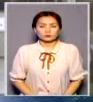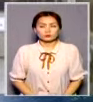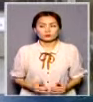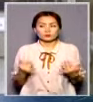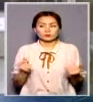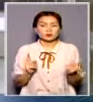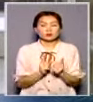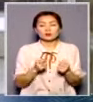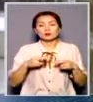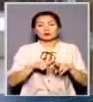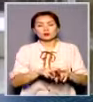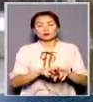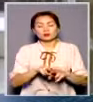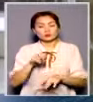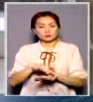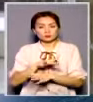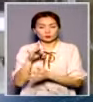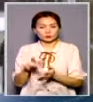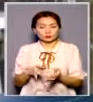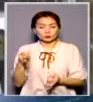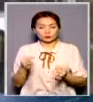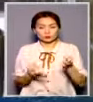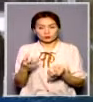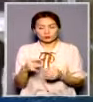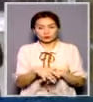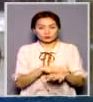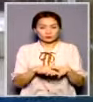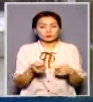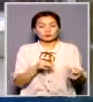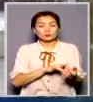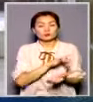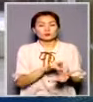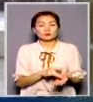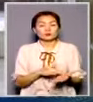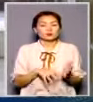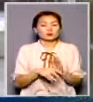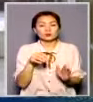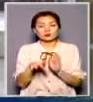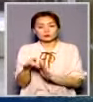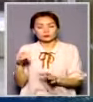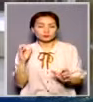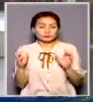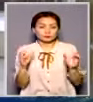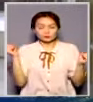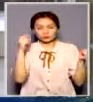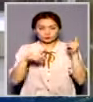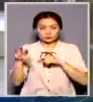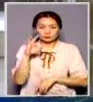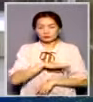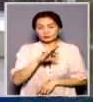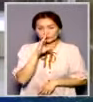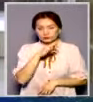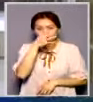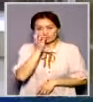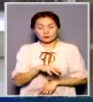Бүгінгі кездесу Астана халықаралық қаржы орталығы сотының және халықаралық төрелік орталығының ең табысты құқықтық институттарын білуге мүмкіндік беретін